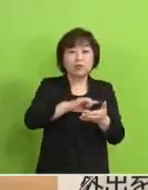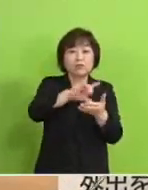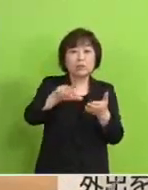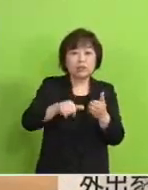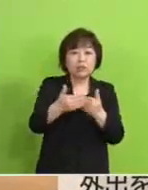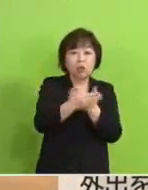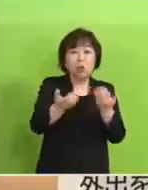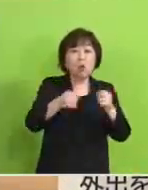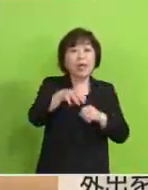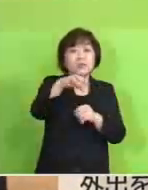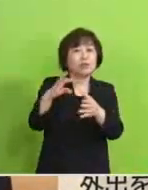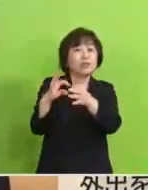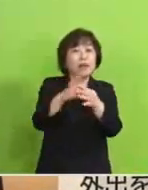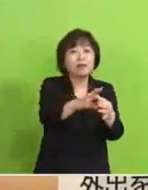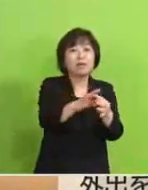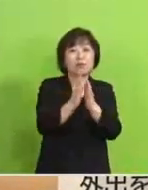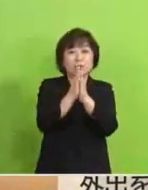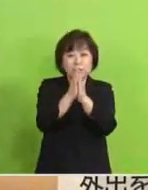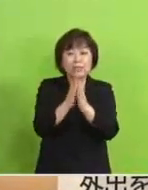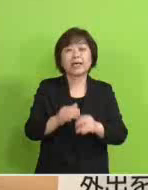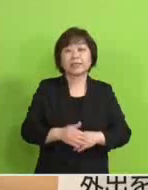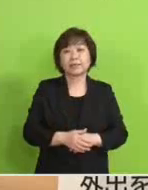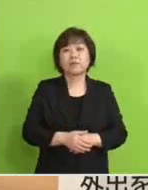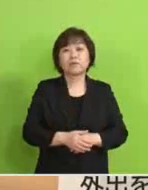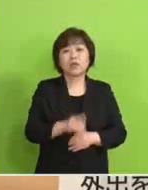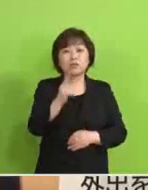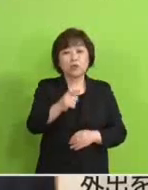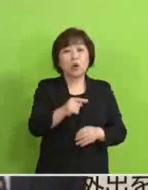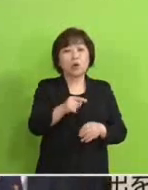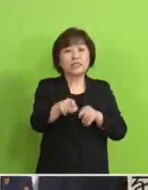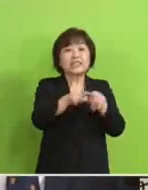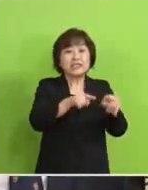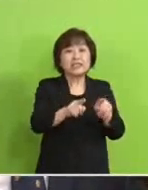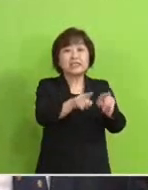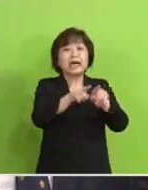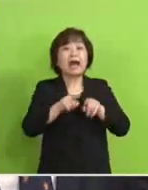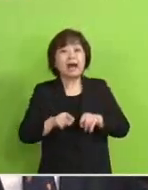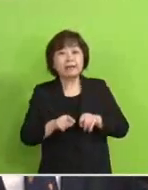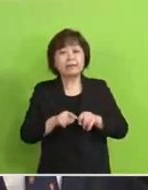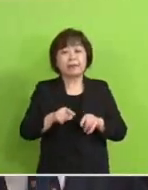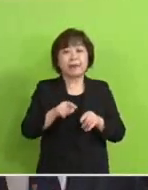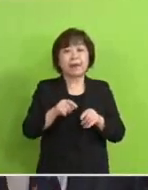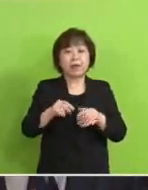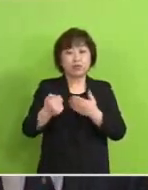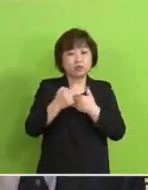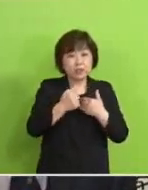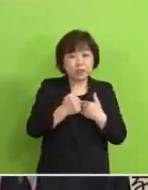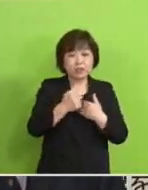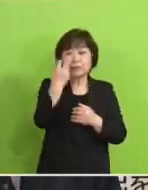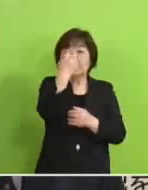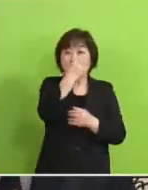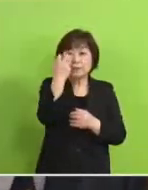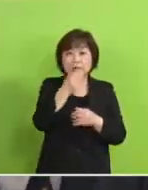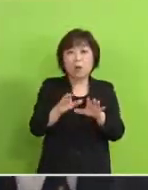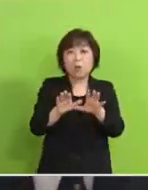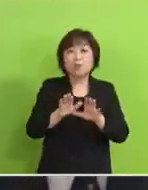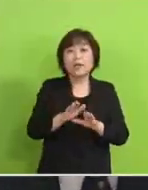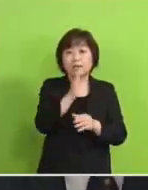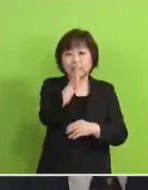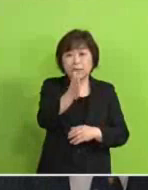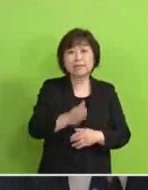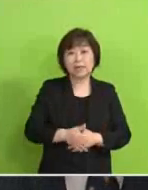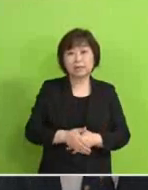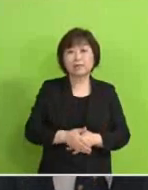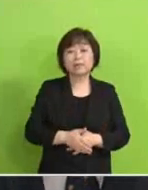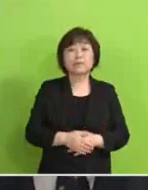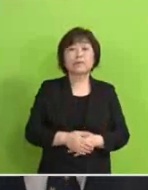まで連絡をください。そしてその指示に従って受診あるいは検査を受けてください。